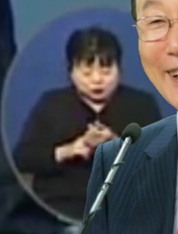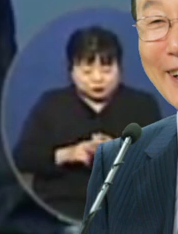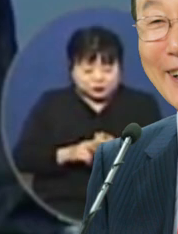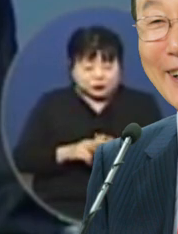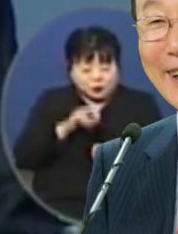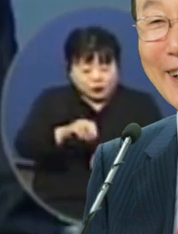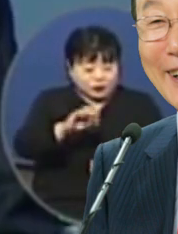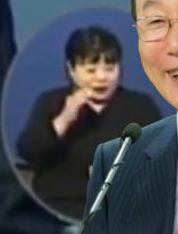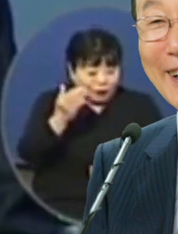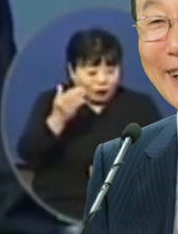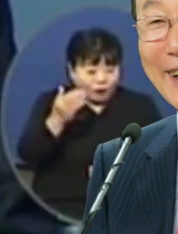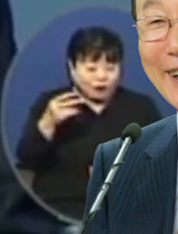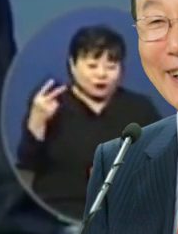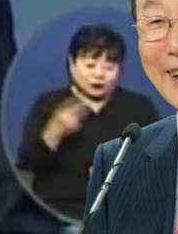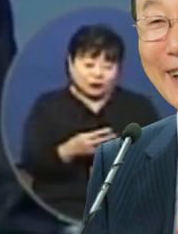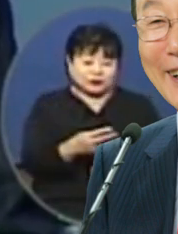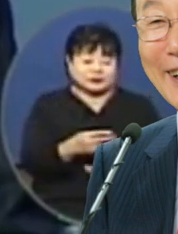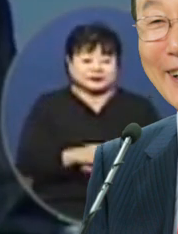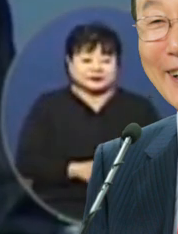요새가 되시고